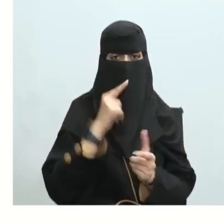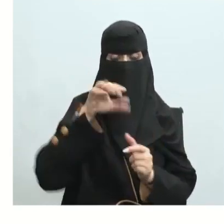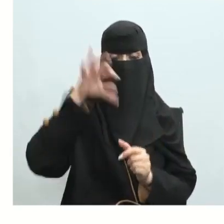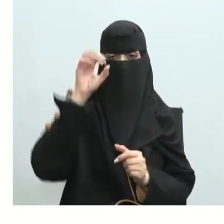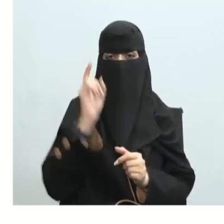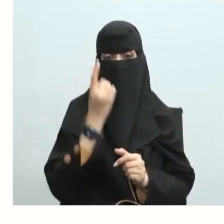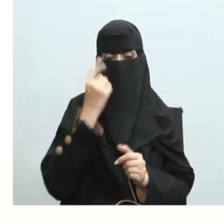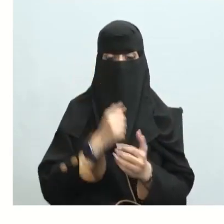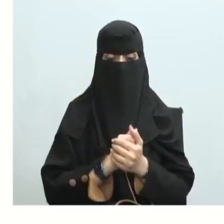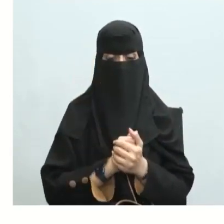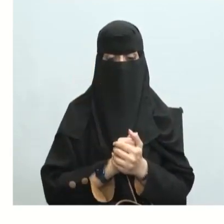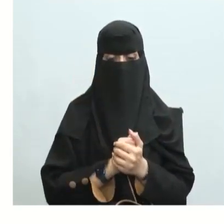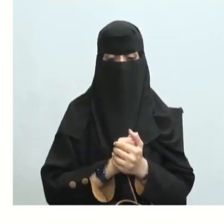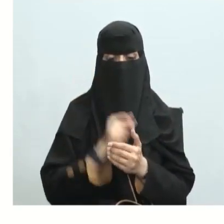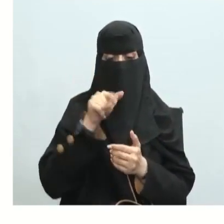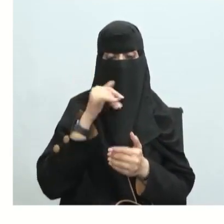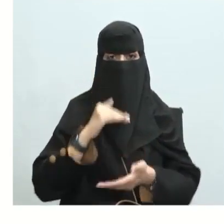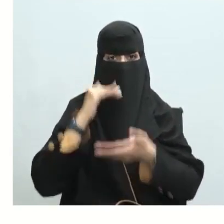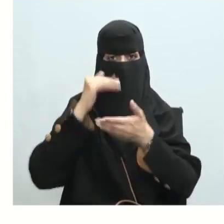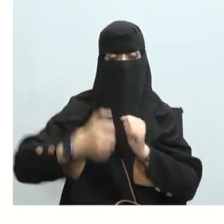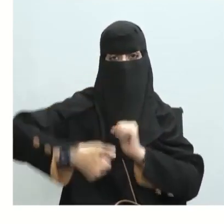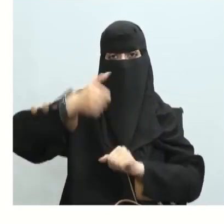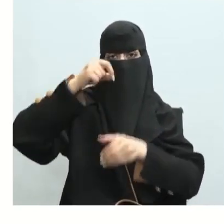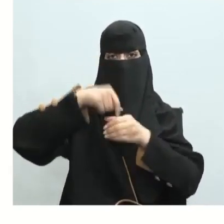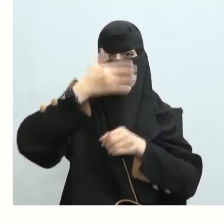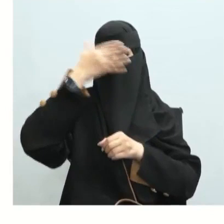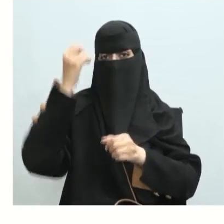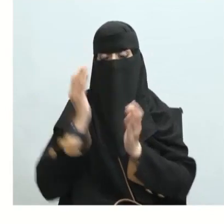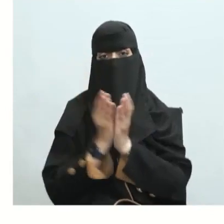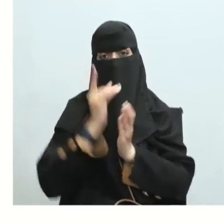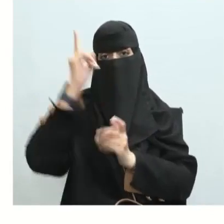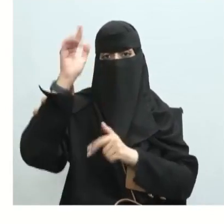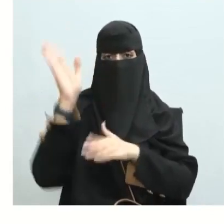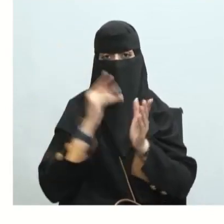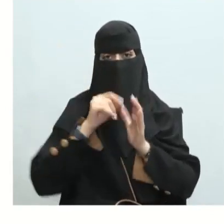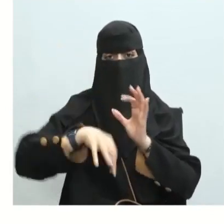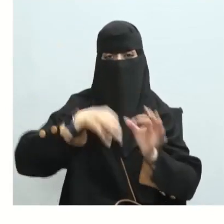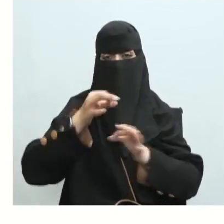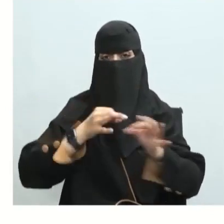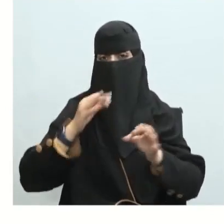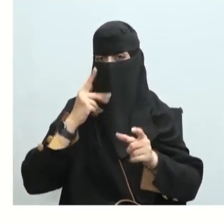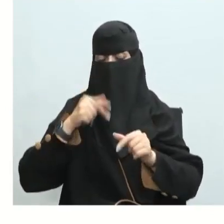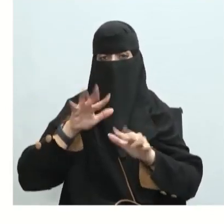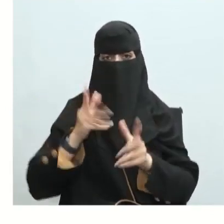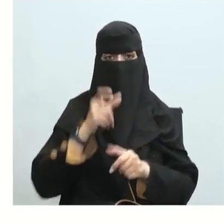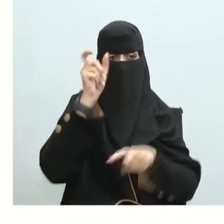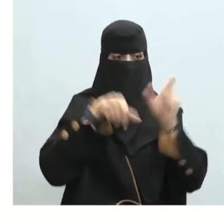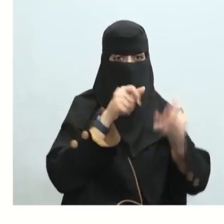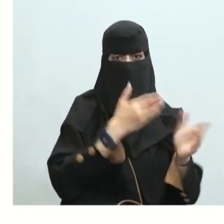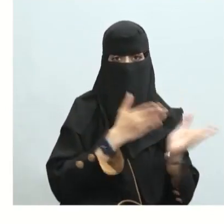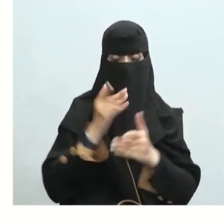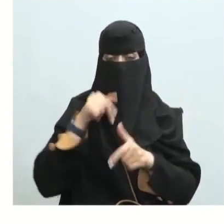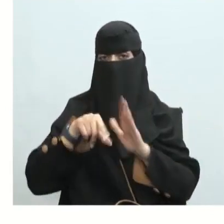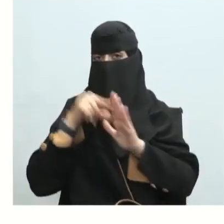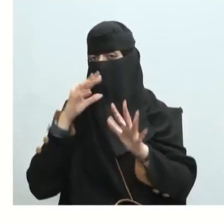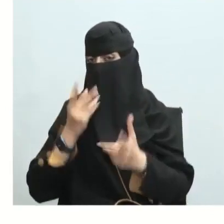سنختار مثلا هنا في تكريم الفائزين في حفظ القران الكريم سنخطف لها من الحضور ماذا الموضوع كيف